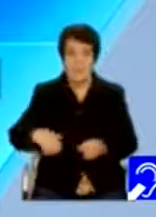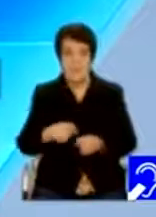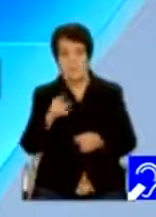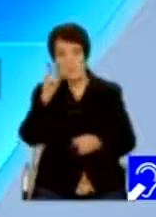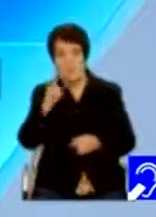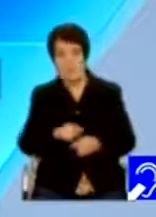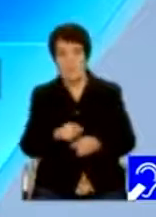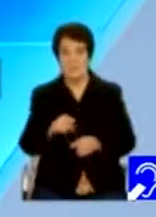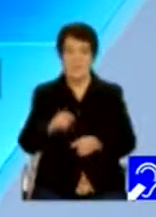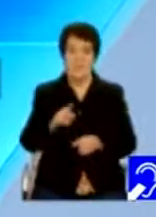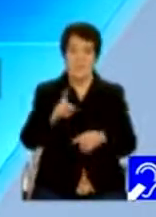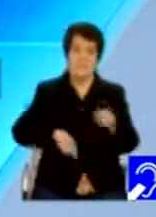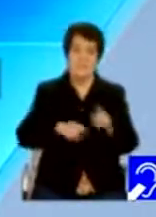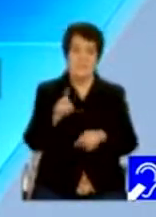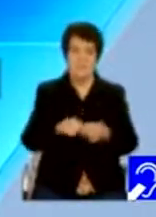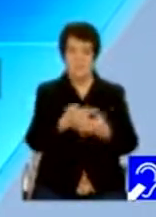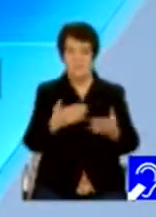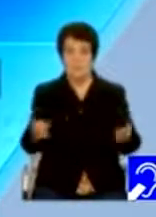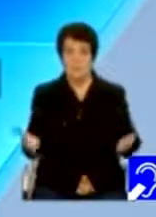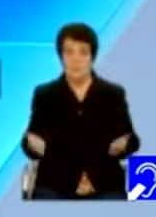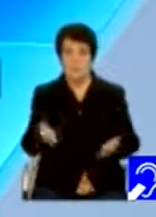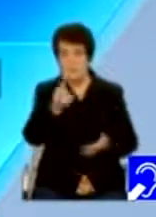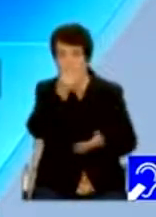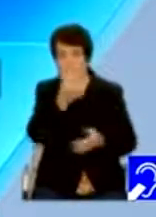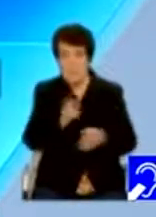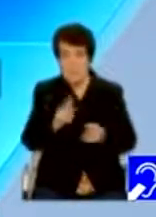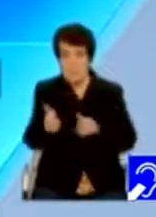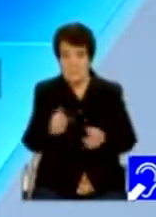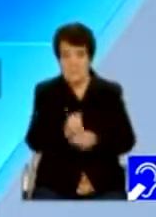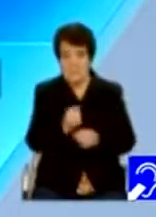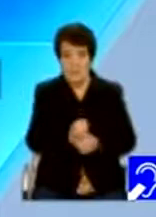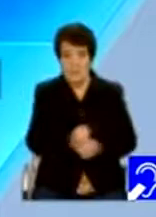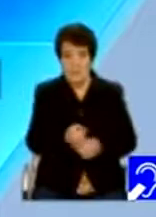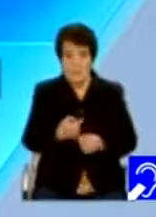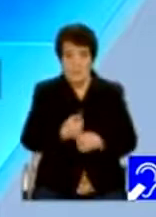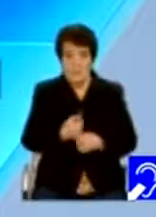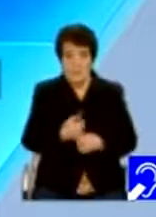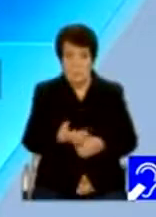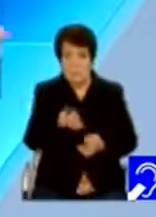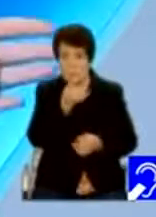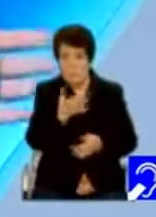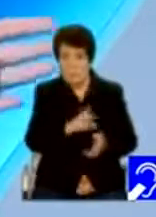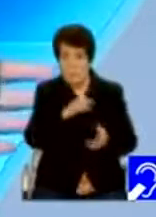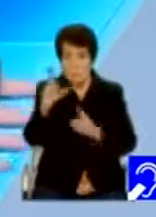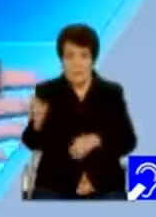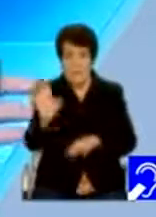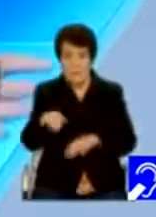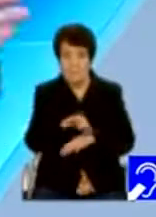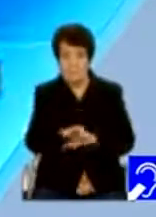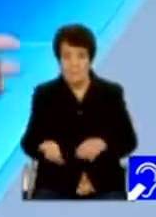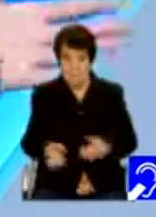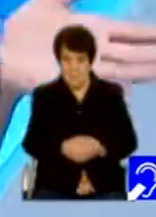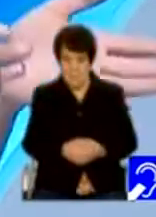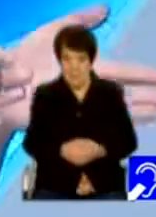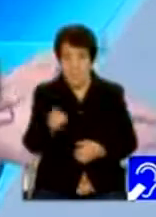fratele, nepotul, sora și tot așa mai departe. Și din acest considerent, tinerii cu diplomele lor de studii superioare pleacă peste hotare